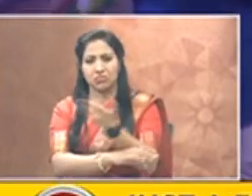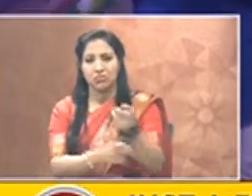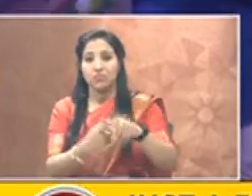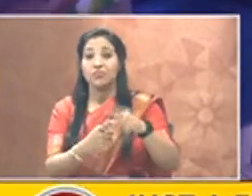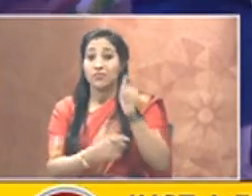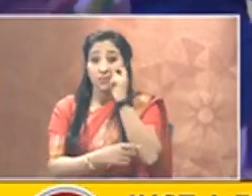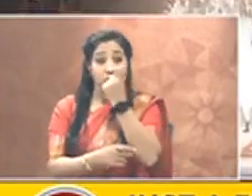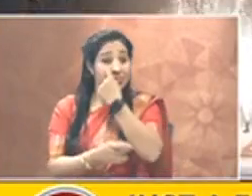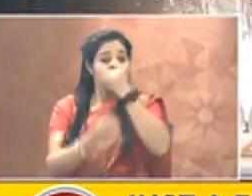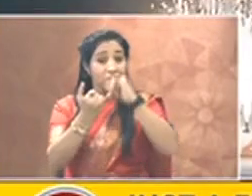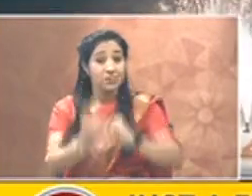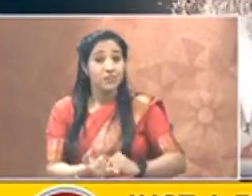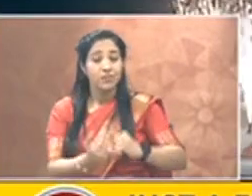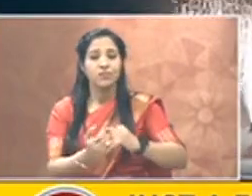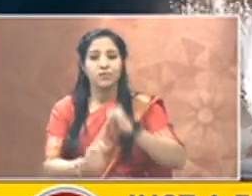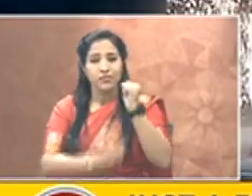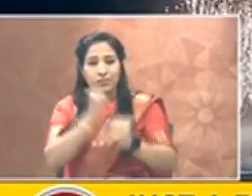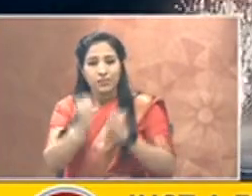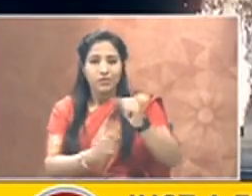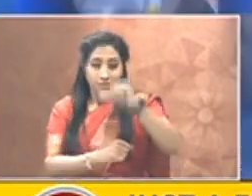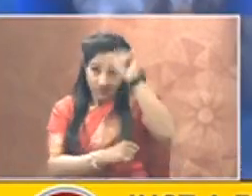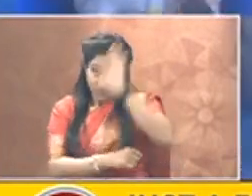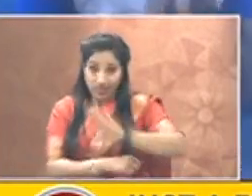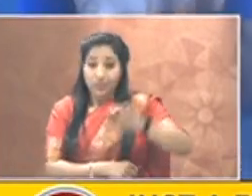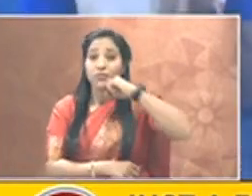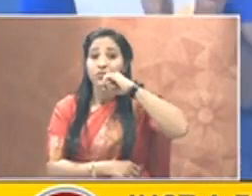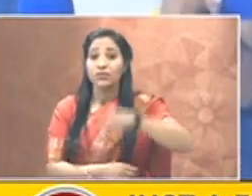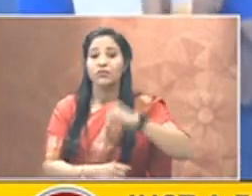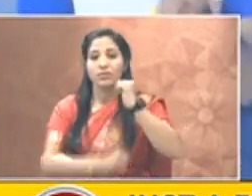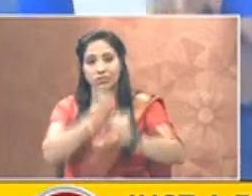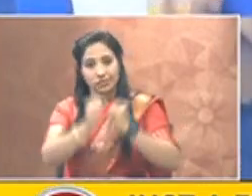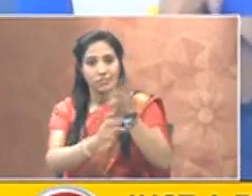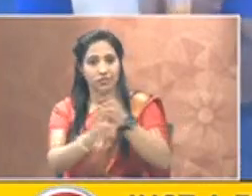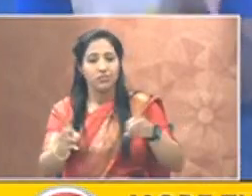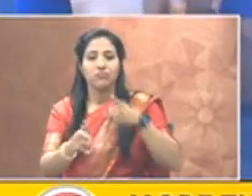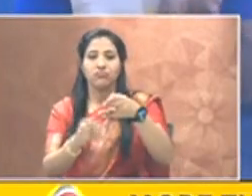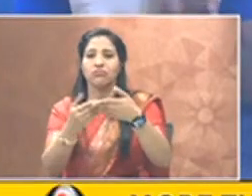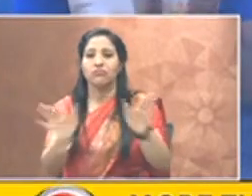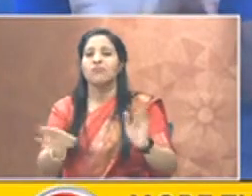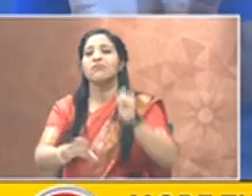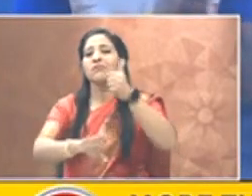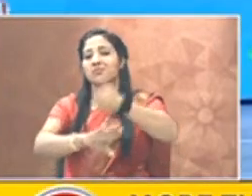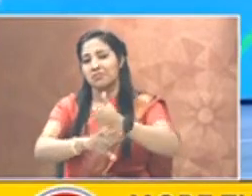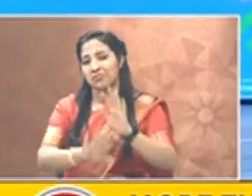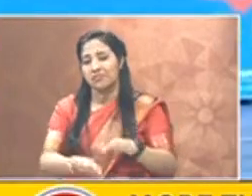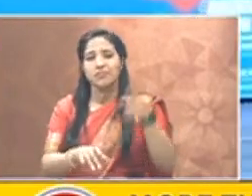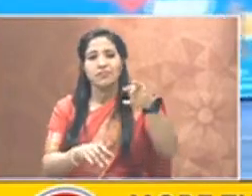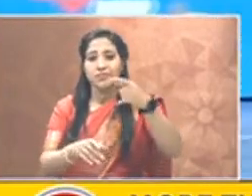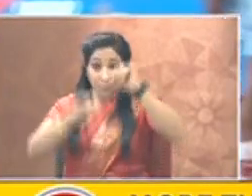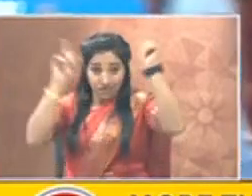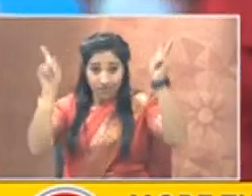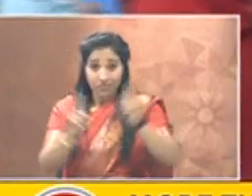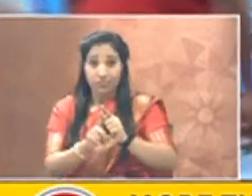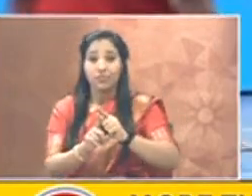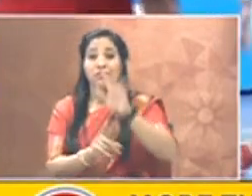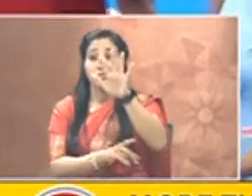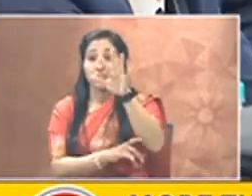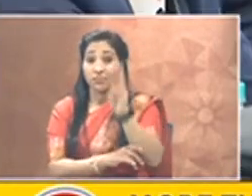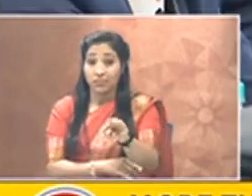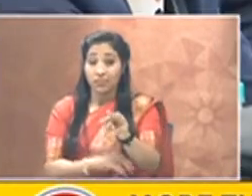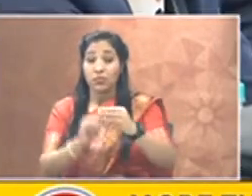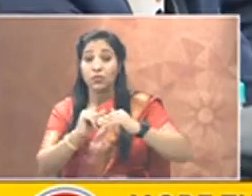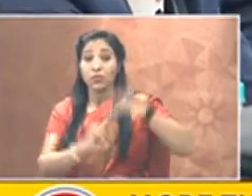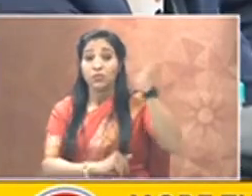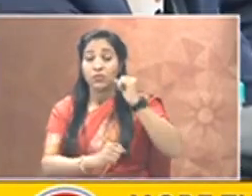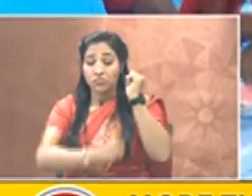चेन्नई में खेलो इंडिया यूथ गेम्स का उद्घाटन किया। इसमें देश के 5,000 से